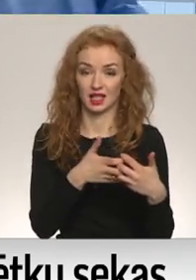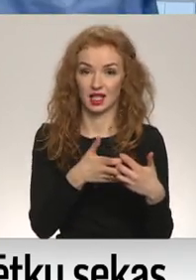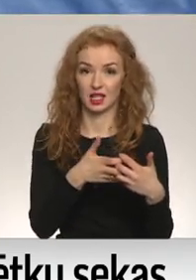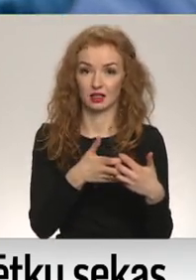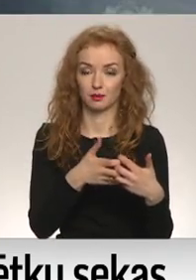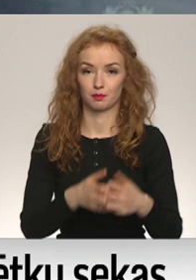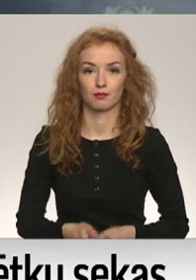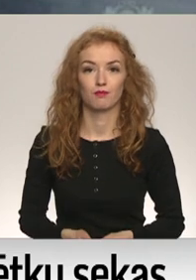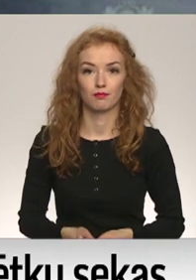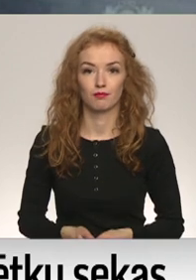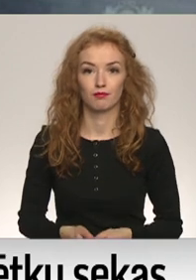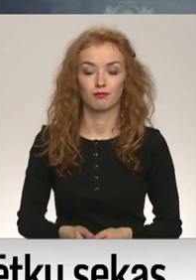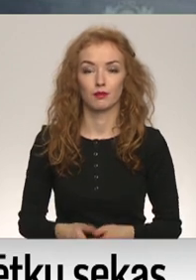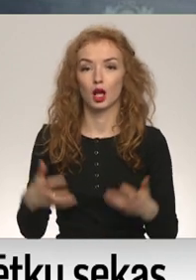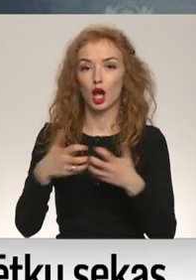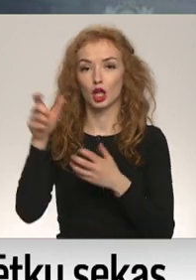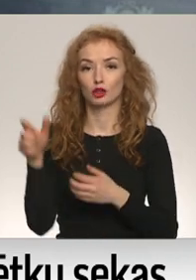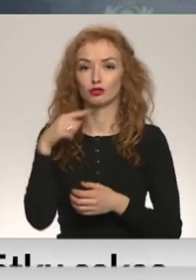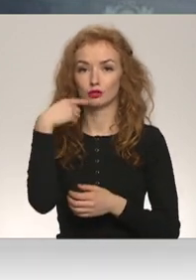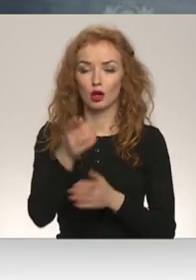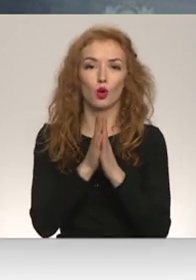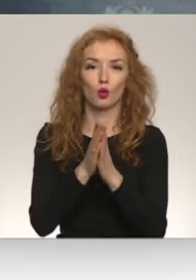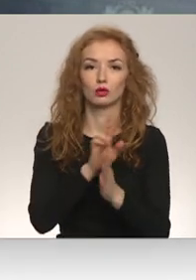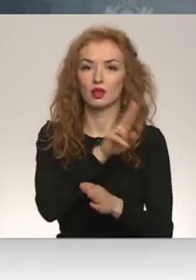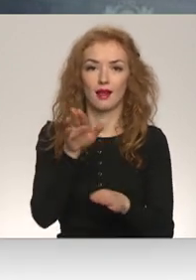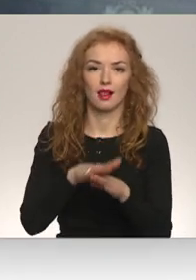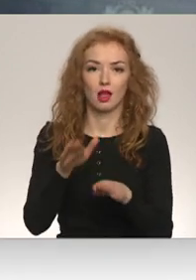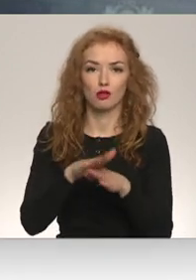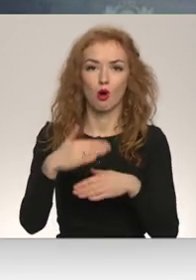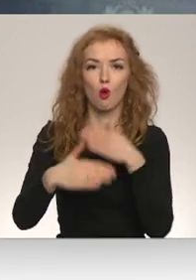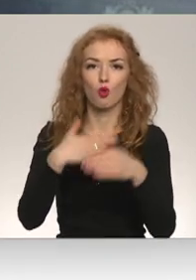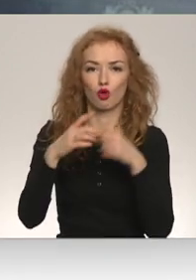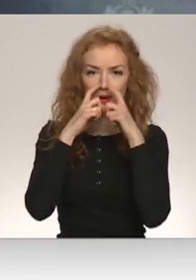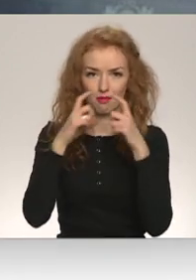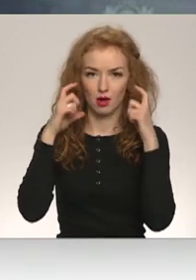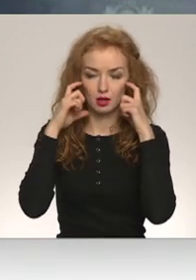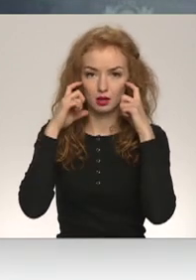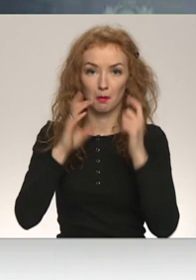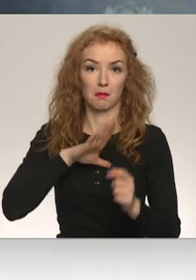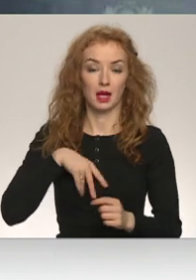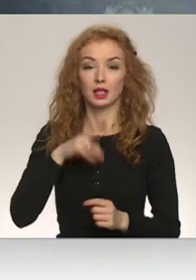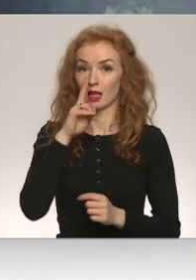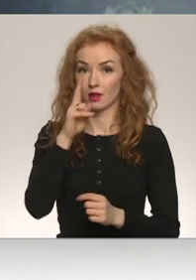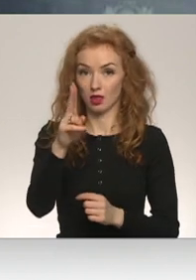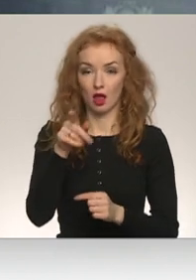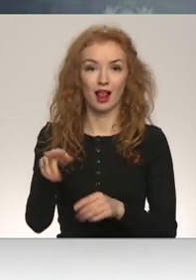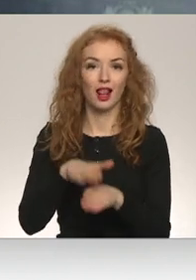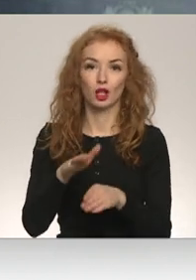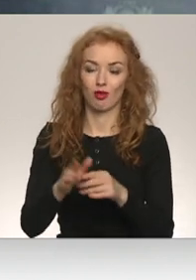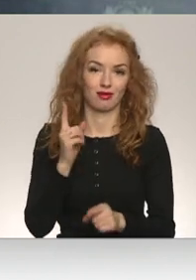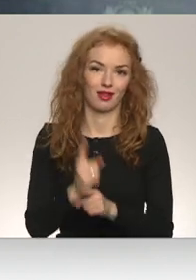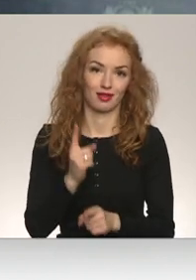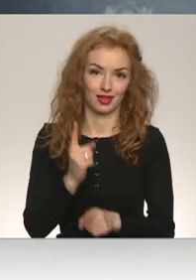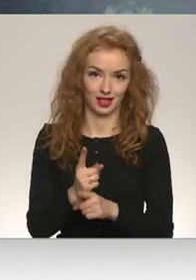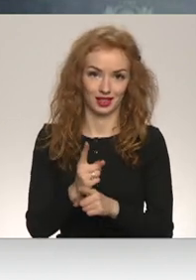Nevajag vairs valkāt tā saucamās drēbju maskas. Mēs šodien pieņemam lēmumu, ka pēc divām nedēļām viņas vairs nevarēs